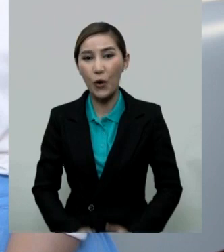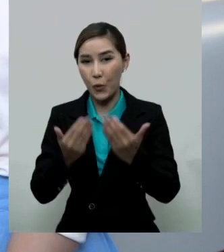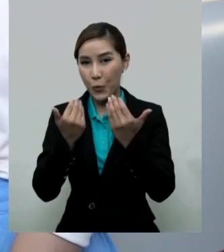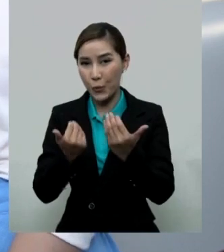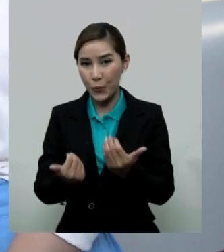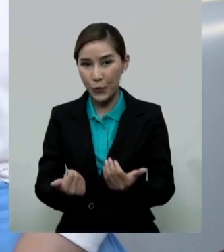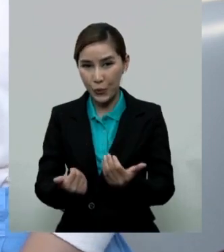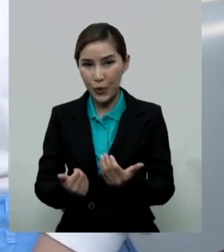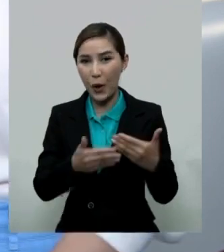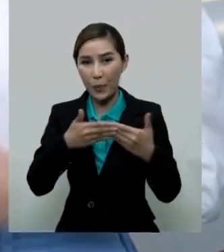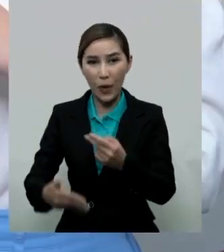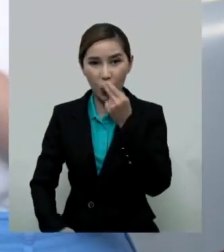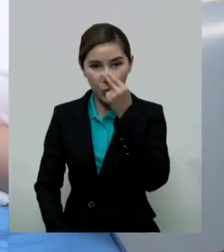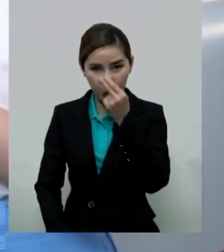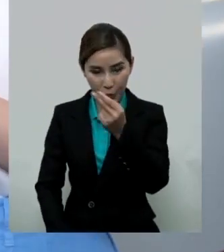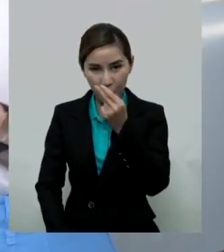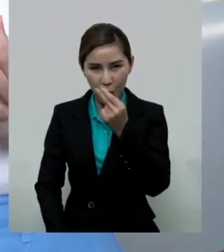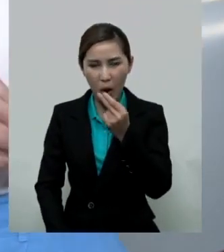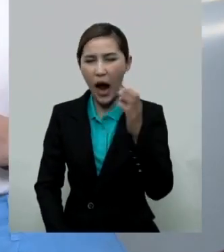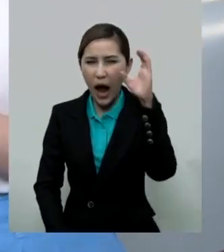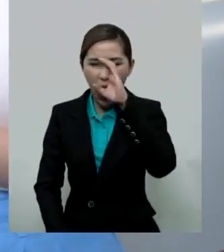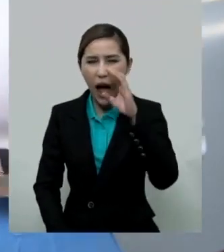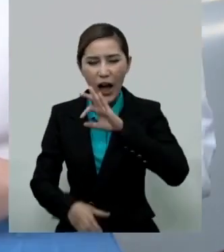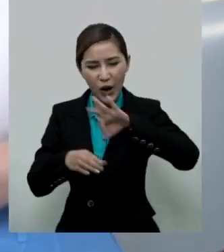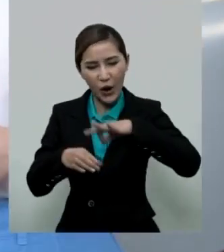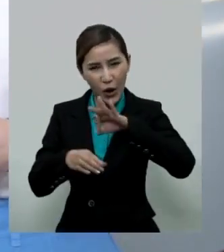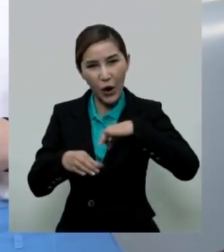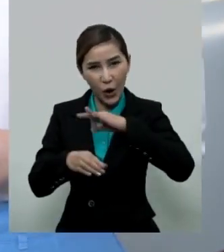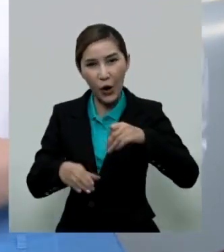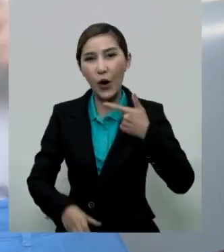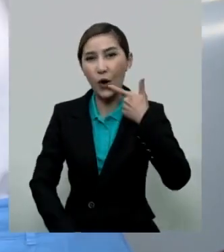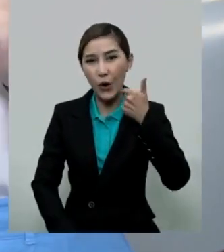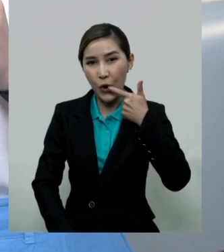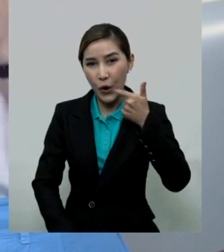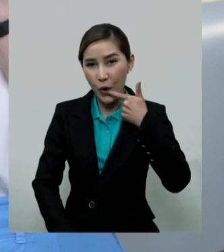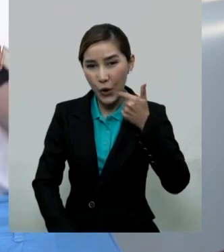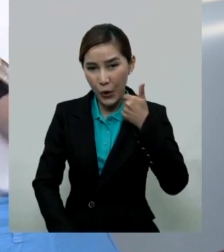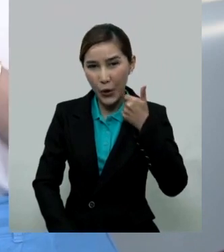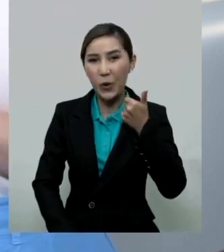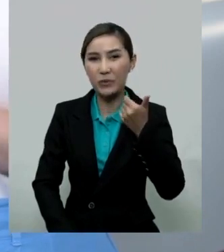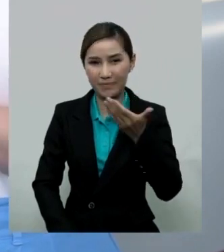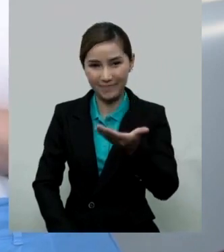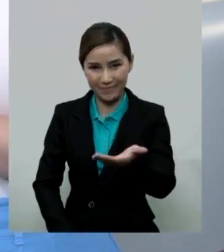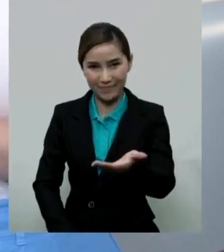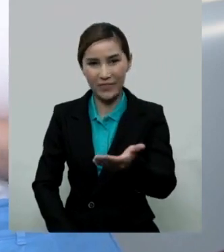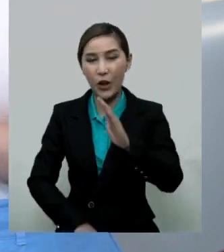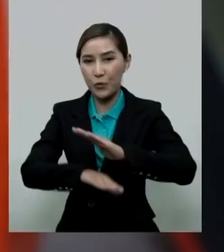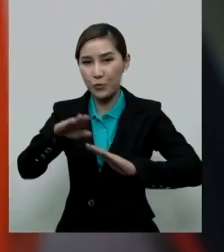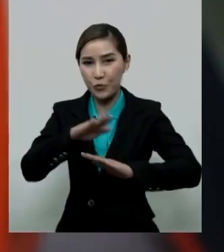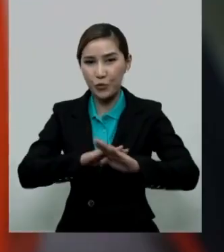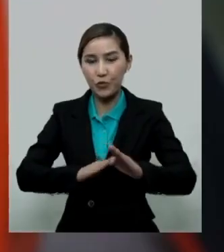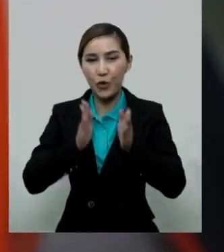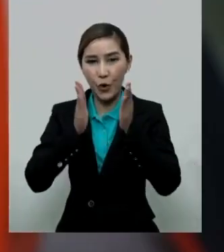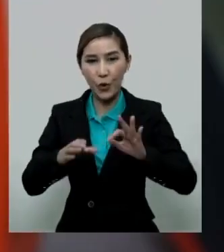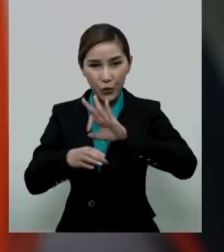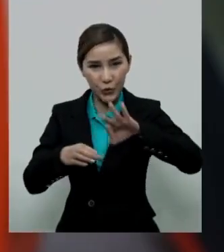สวัสดีค่ะวันนี้นะคะท่านจะพาทุกคนมาชิลๆหากาแฟดื่มกันค่ะเพราะที่นี่มีกาแฟที่กลมกล่อมมากๆเลยนะคะจ